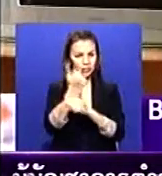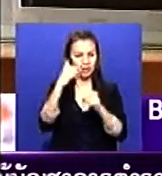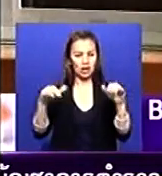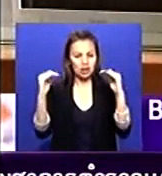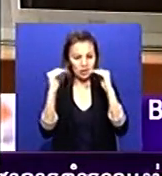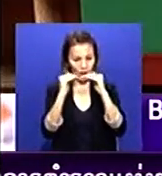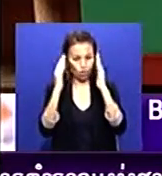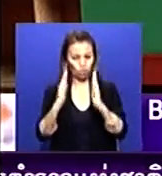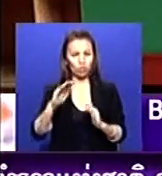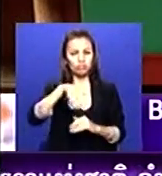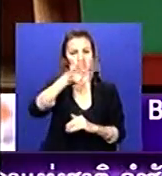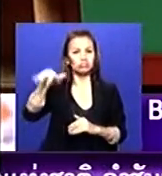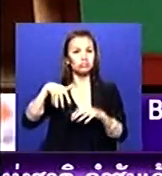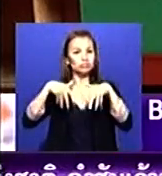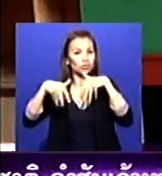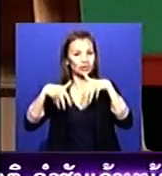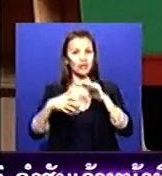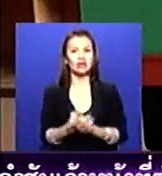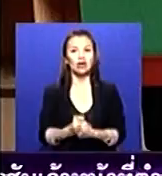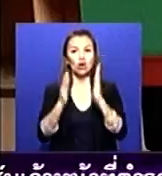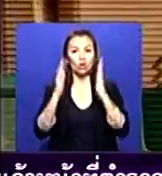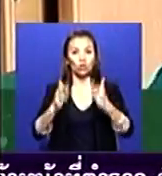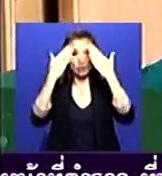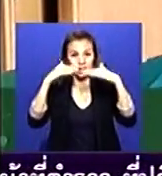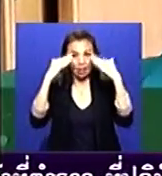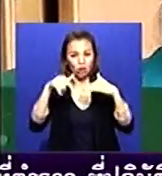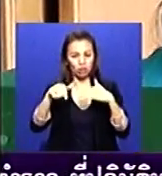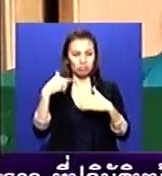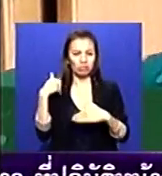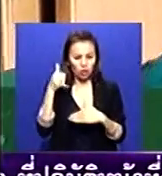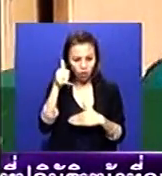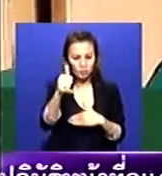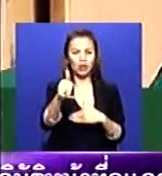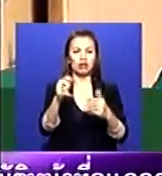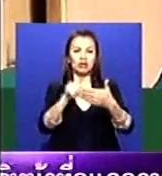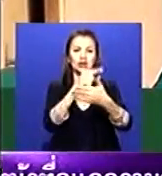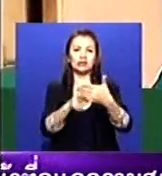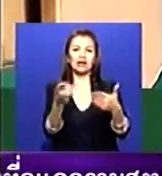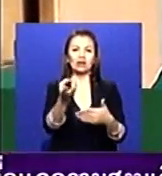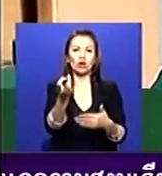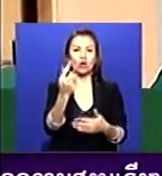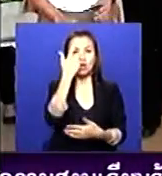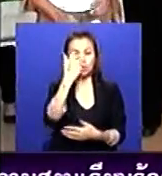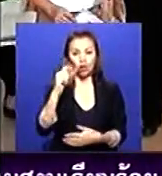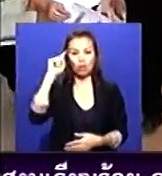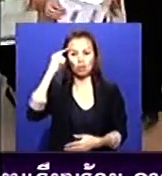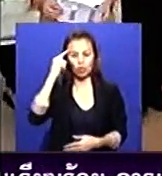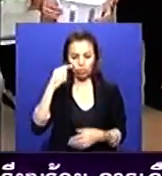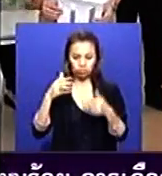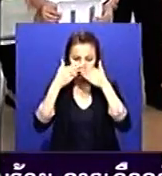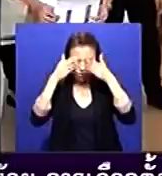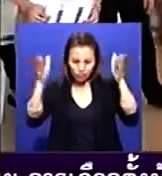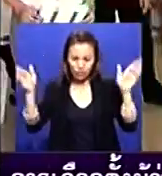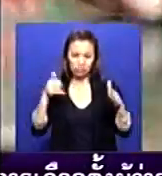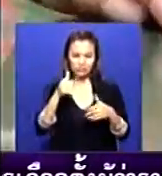ทั่วไปและที่ผ่านมาผู้พิการทางสายตาออกมาใช้สิทธิ์เลือกตั้งน้อยเนื่องจากขาดประสบการณ์ในการไปเลือกตั้งและ